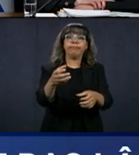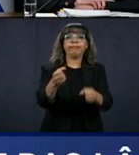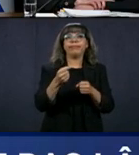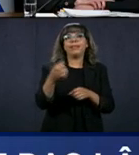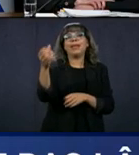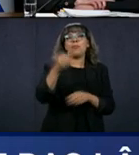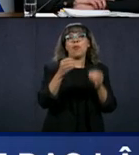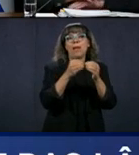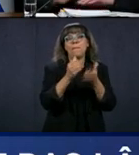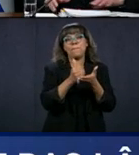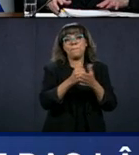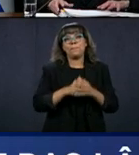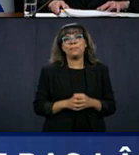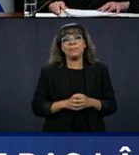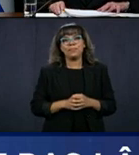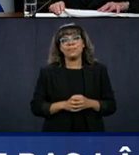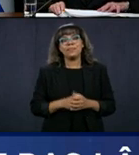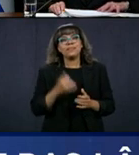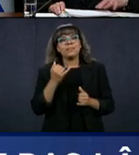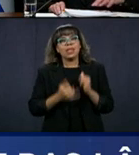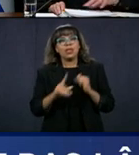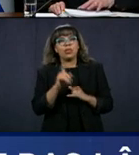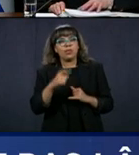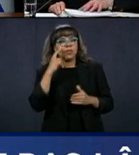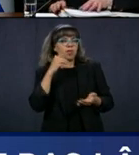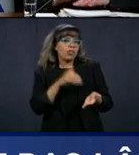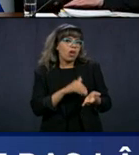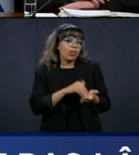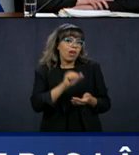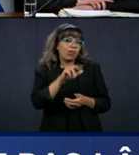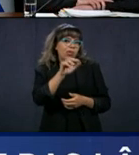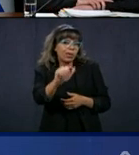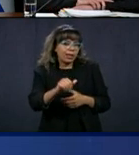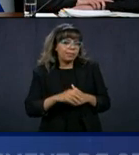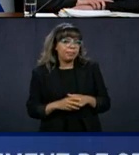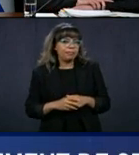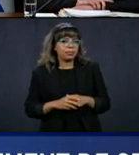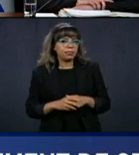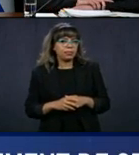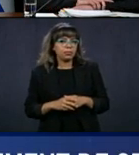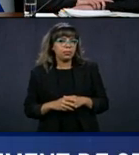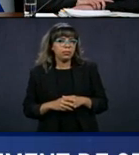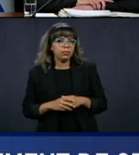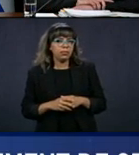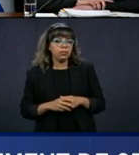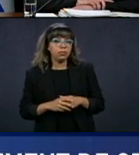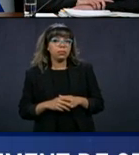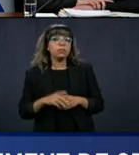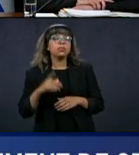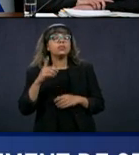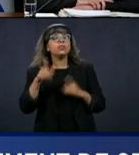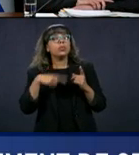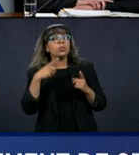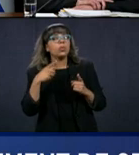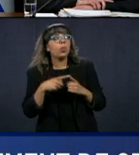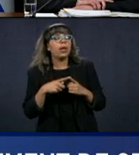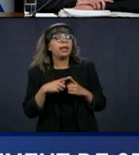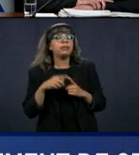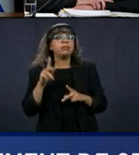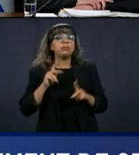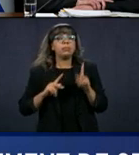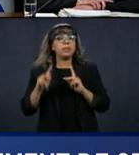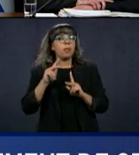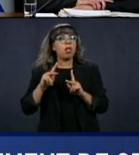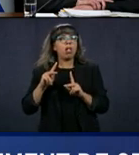attractif. Dernière question pour Dr. Arruda. Est-ce que le ministère va songer à